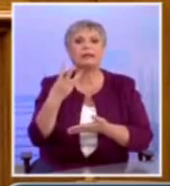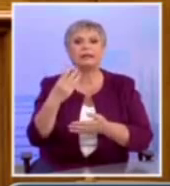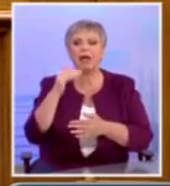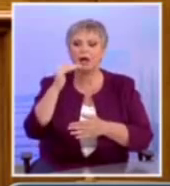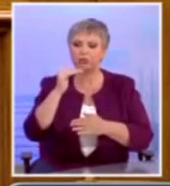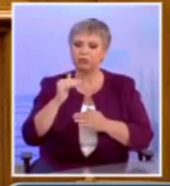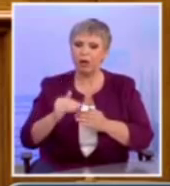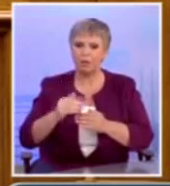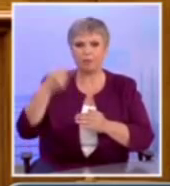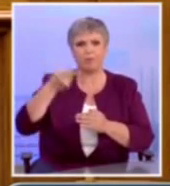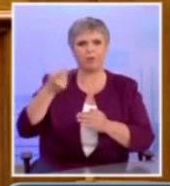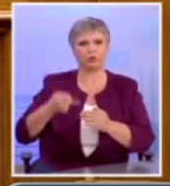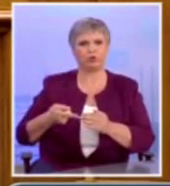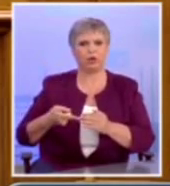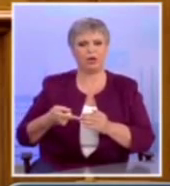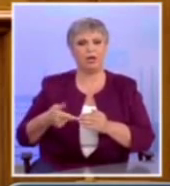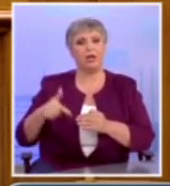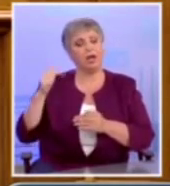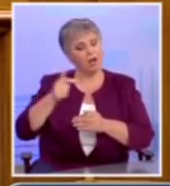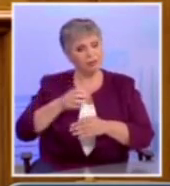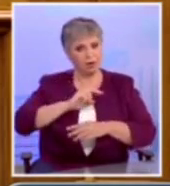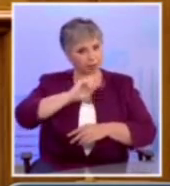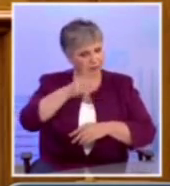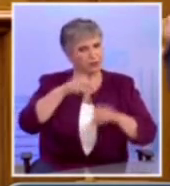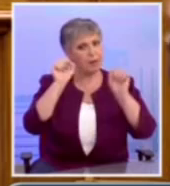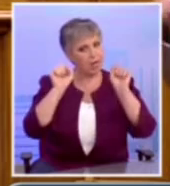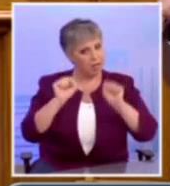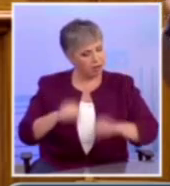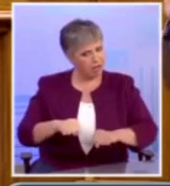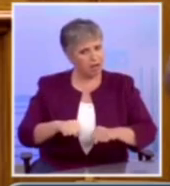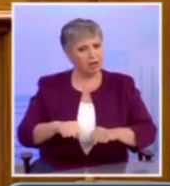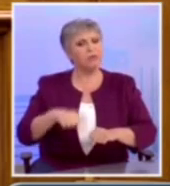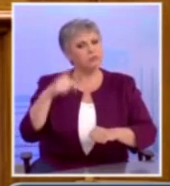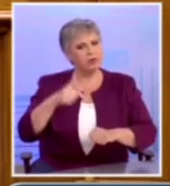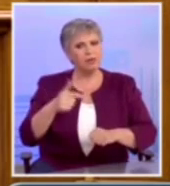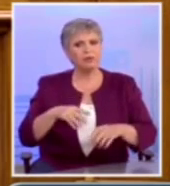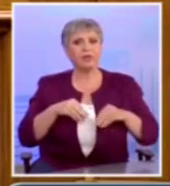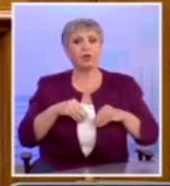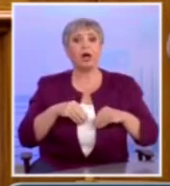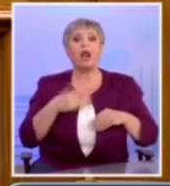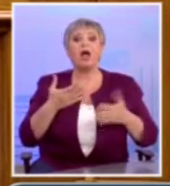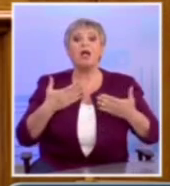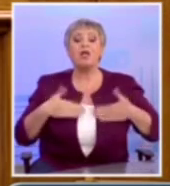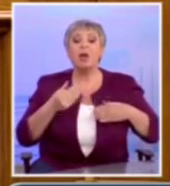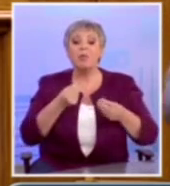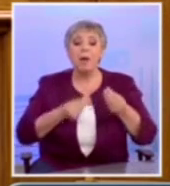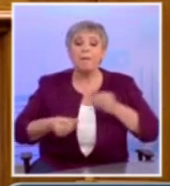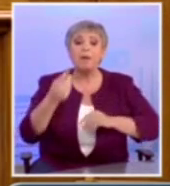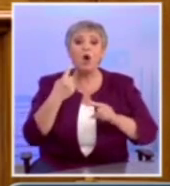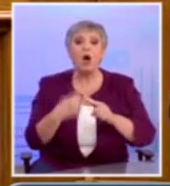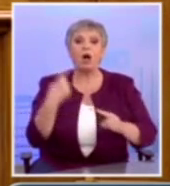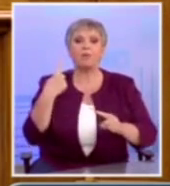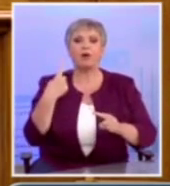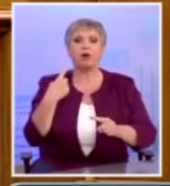εντάξει, να το κάνουμε αυτό. Όταν το κάναμε αυτό και το λέγανε ότι κάντε το πιο απλό για να αυξηθεί η